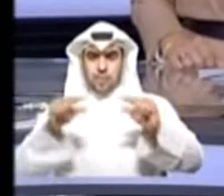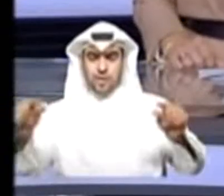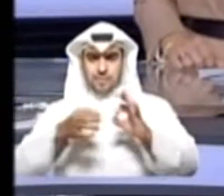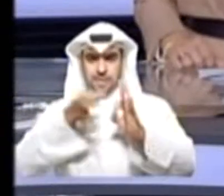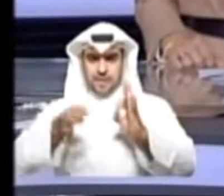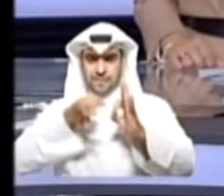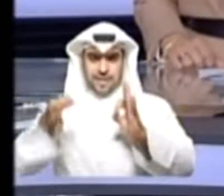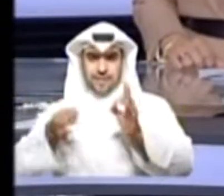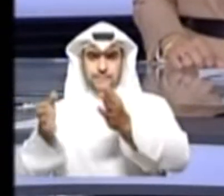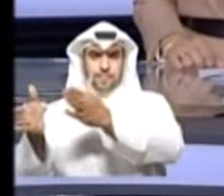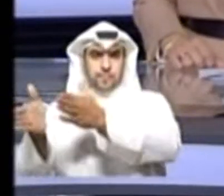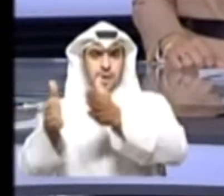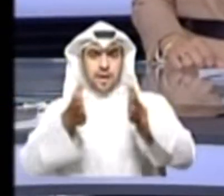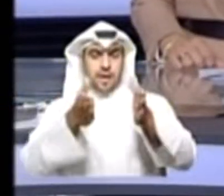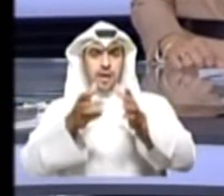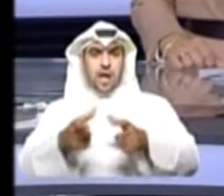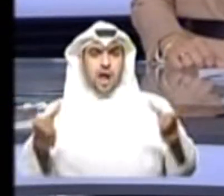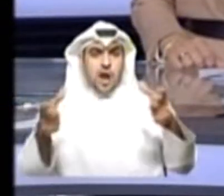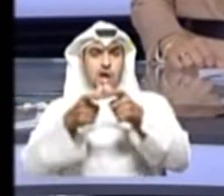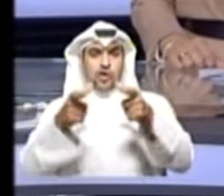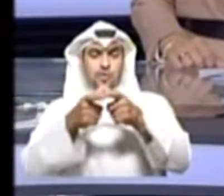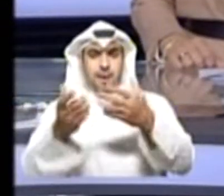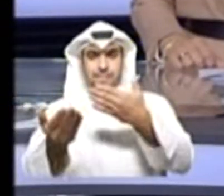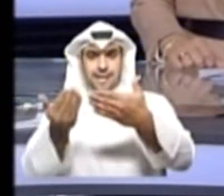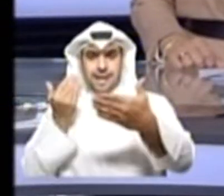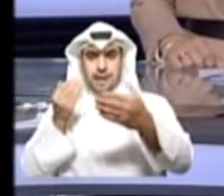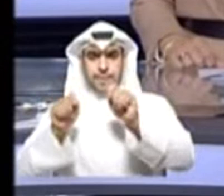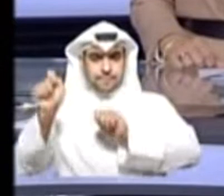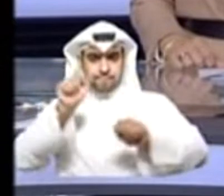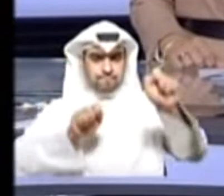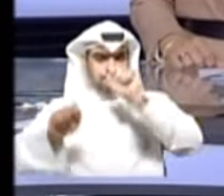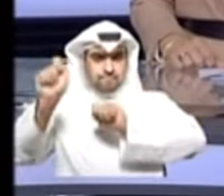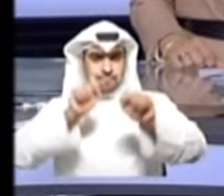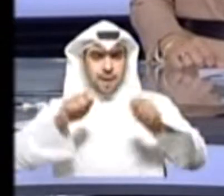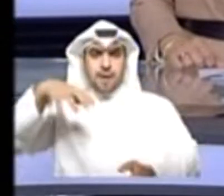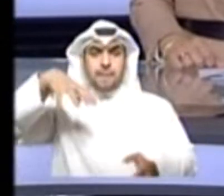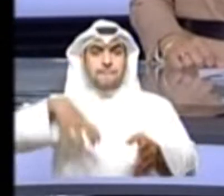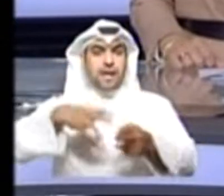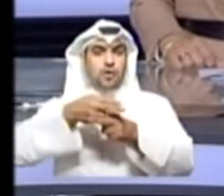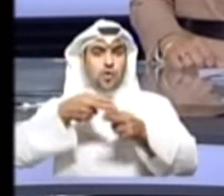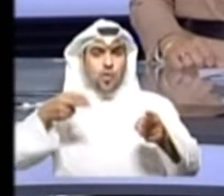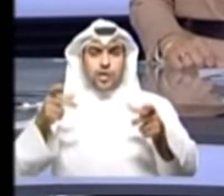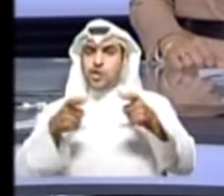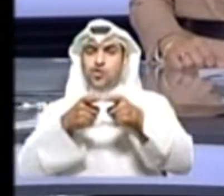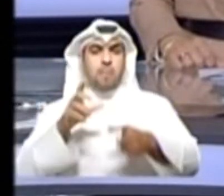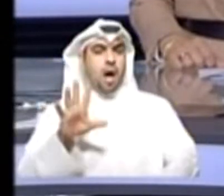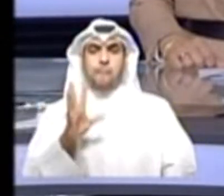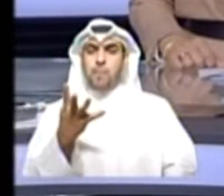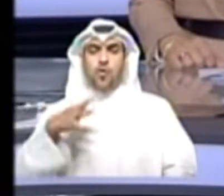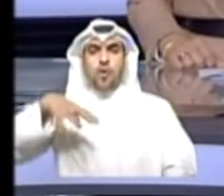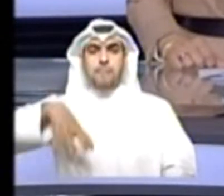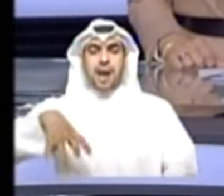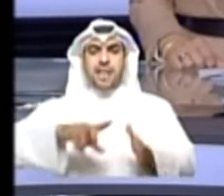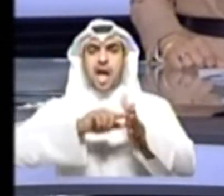انطلقت أعمال الاجتماع التحضيري لفعاليات أيام دول مجلس التعاون الخليجي والتي سوف تقام في الكويت خلال الأشهر